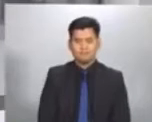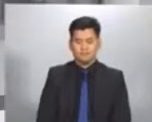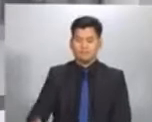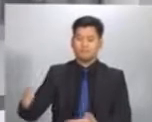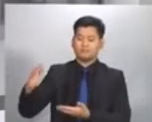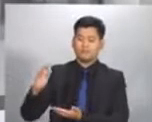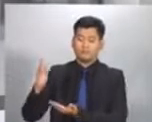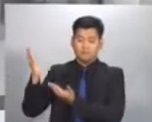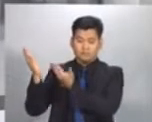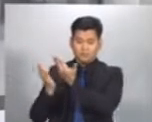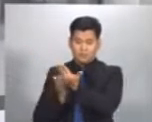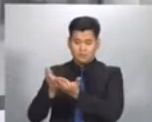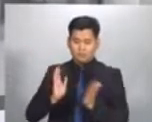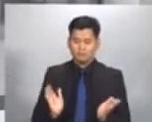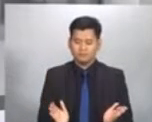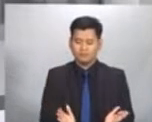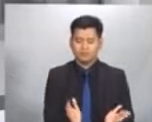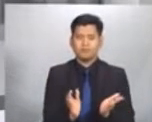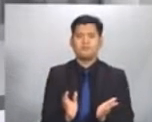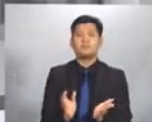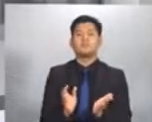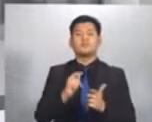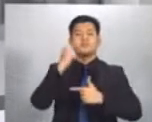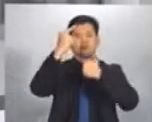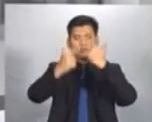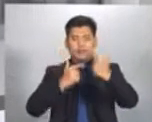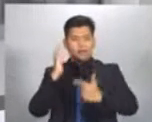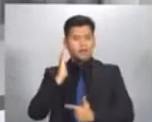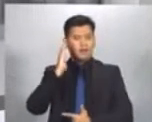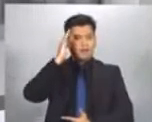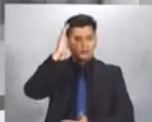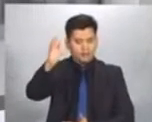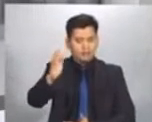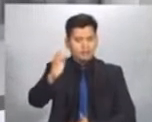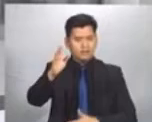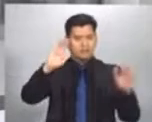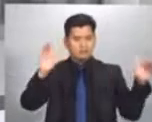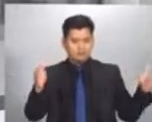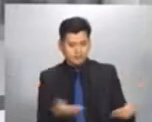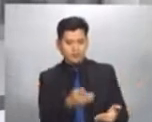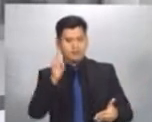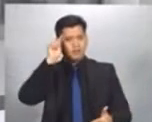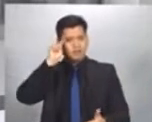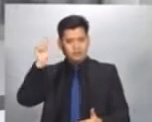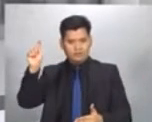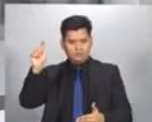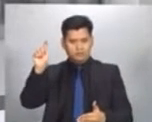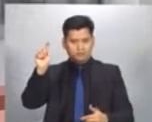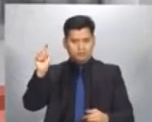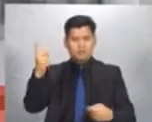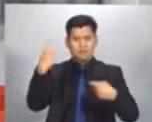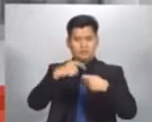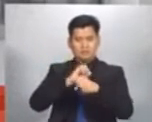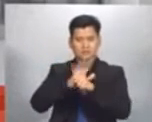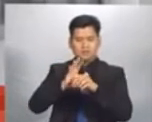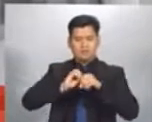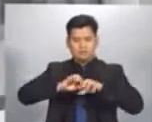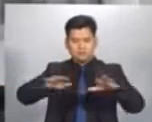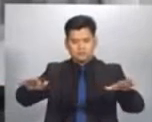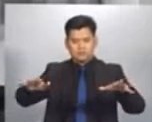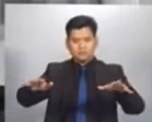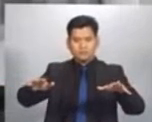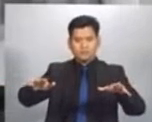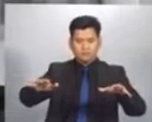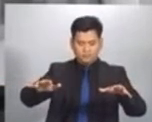pakej rangsangan sektor pelancongan bakal diperkenal Terengganu susulan pandemik covid-19 bagaimanapun pembentangan pakej berkenaan kata